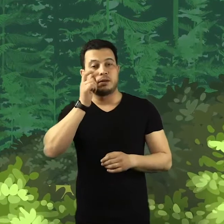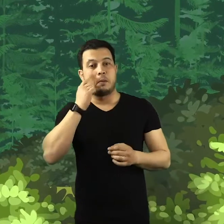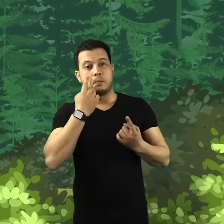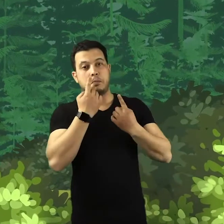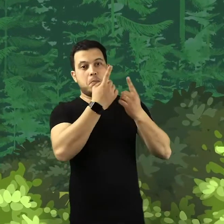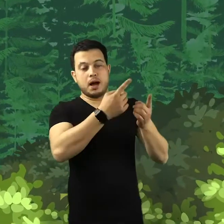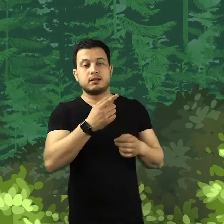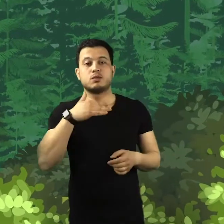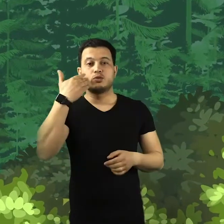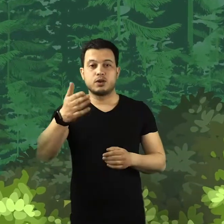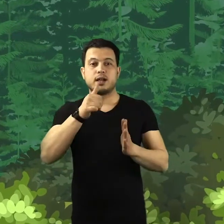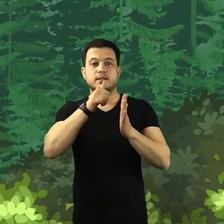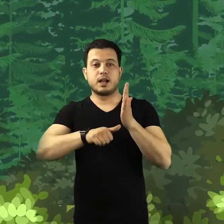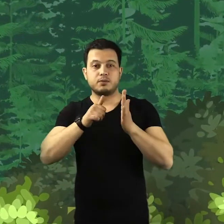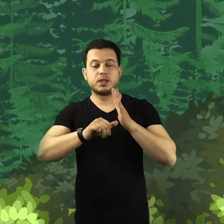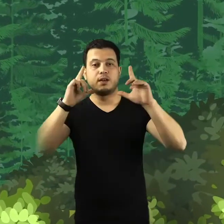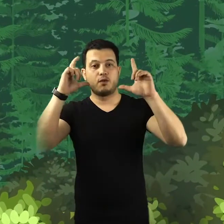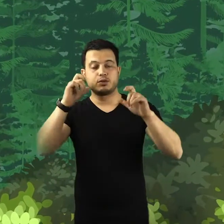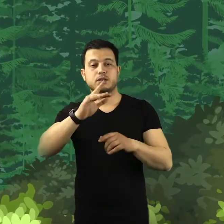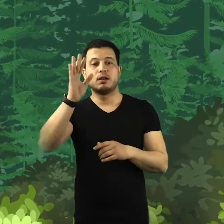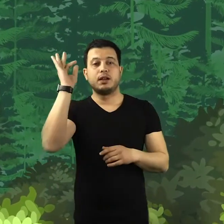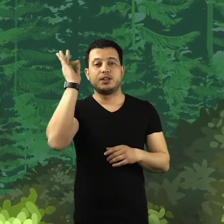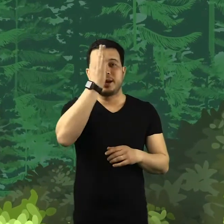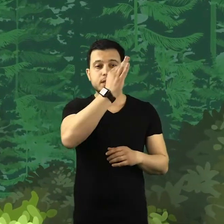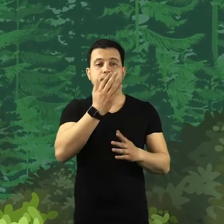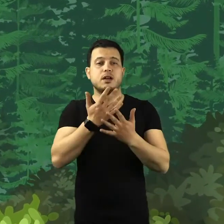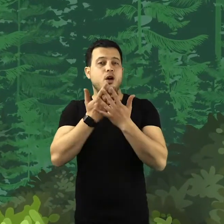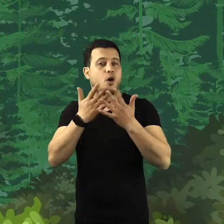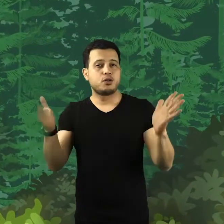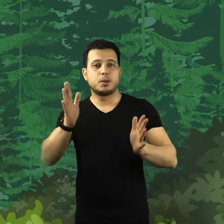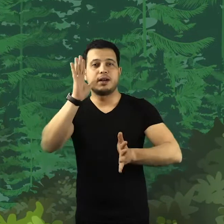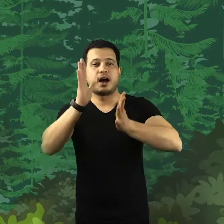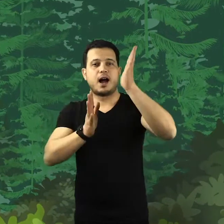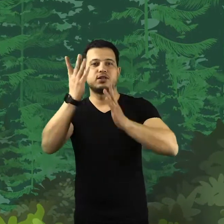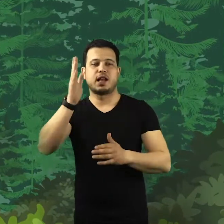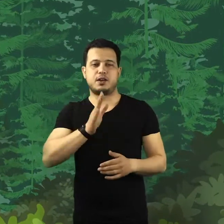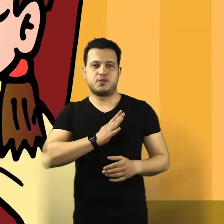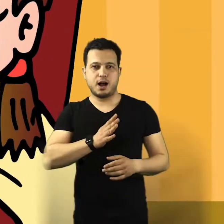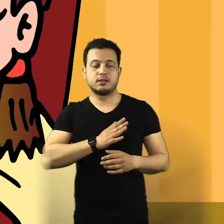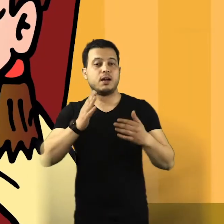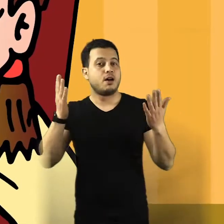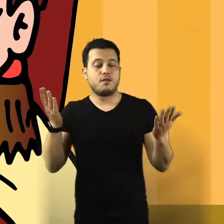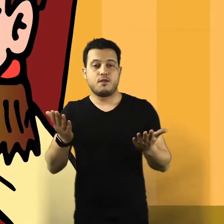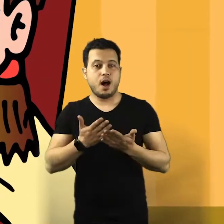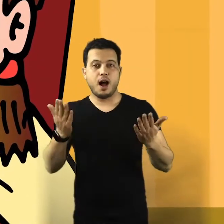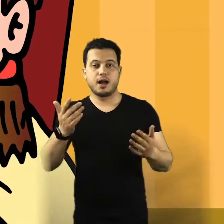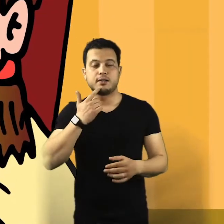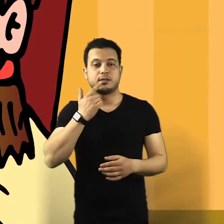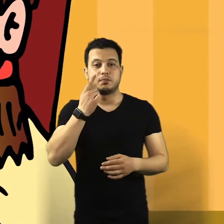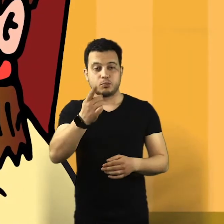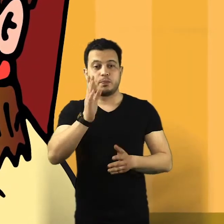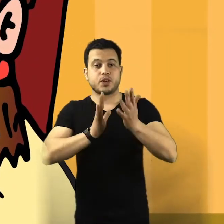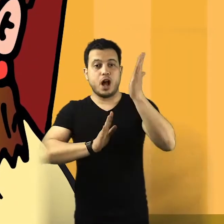Takvimdeki resimde yemyeşil Kocaman ağaçlar var Vay demek